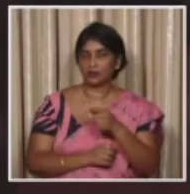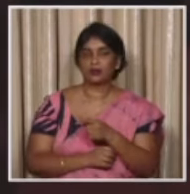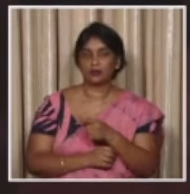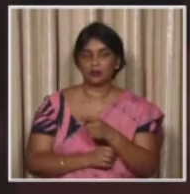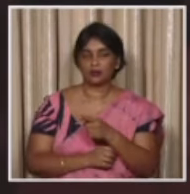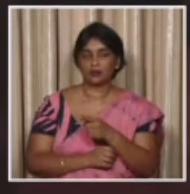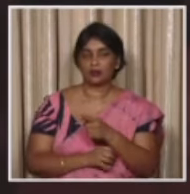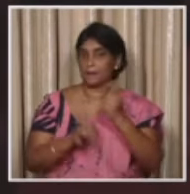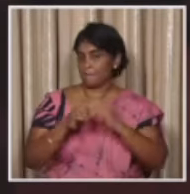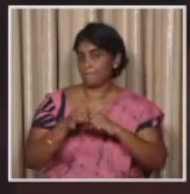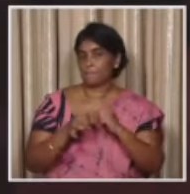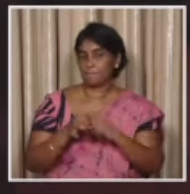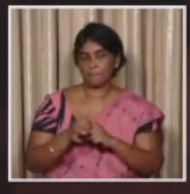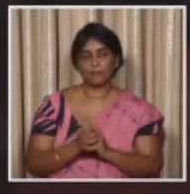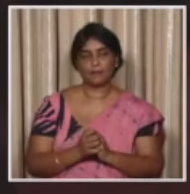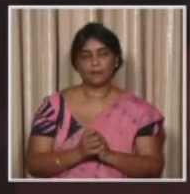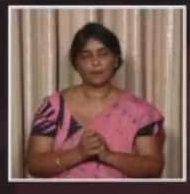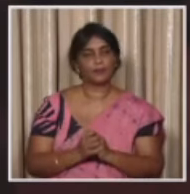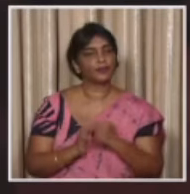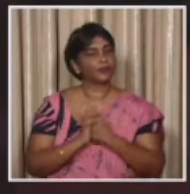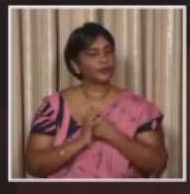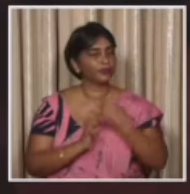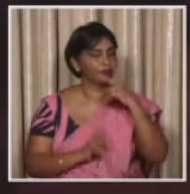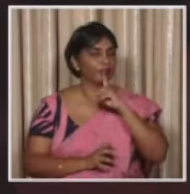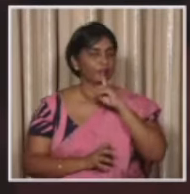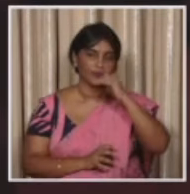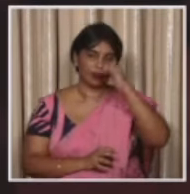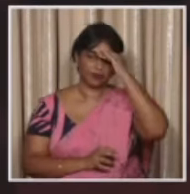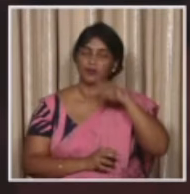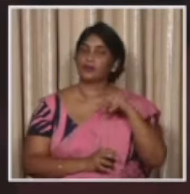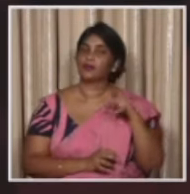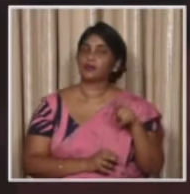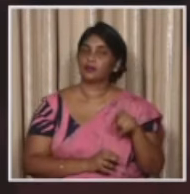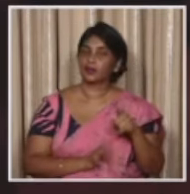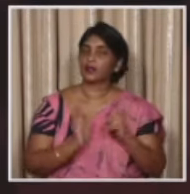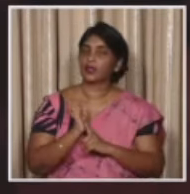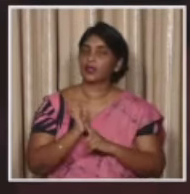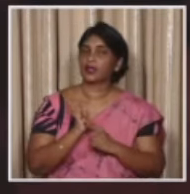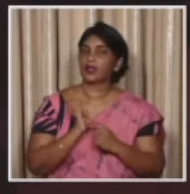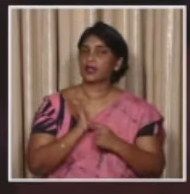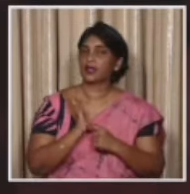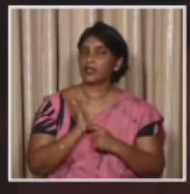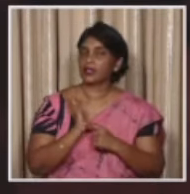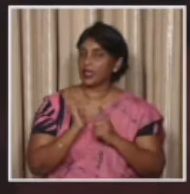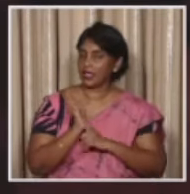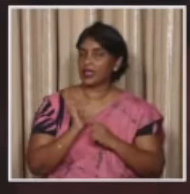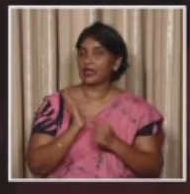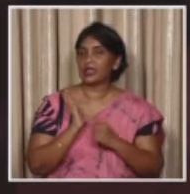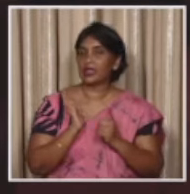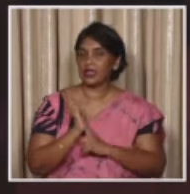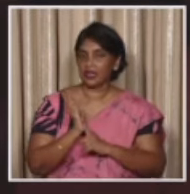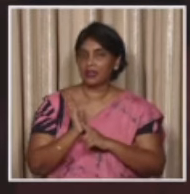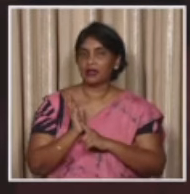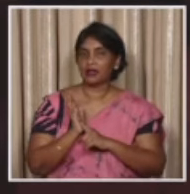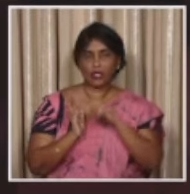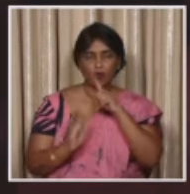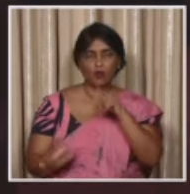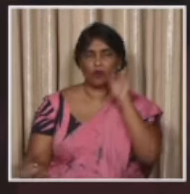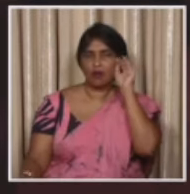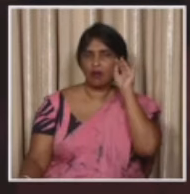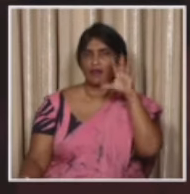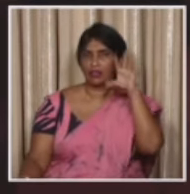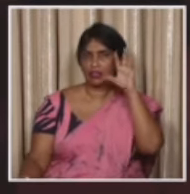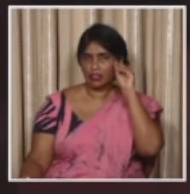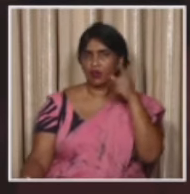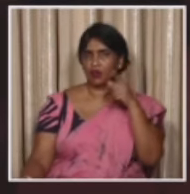කරපු ප්‍රශ්නවලට. ගරු නියෝජ කතානායකතුමනි මේ එල්ටීඒ සම්බන්ධයෙන් මම පැහැදිලි කර එතුමා අහගෙන හිටිය තේරුම් ගන්නනු හැකියාවද